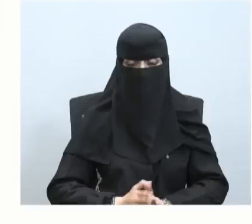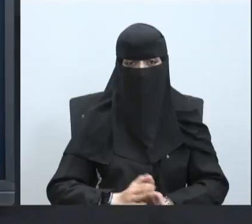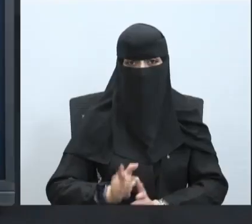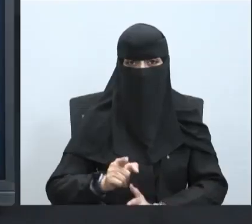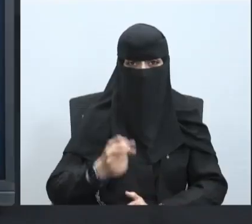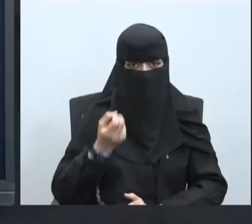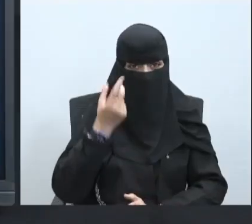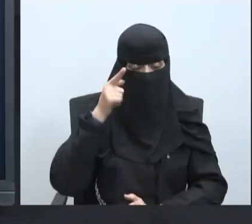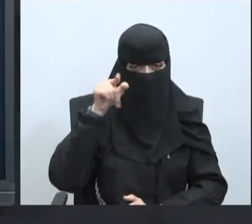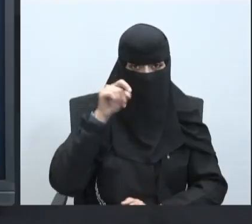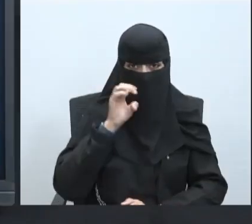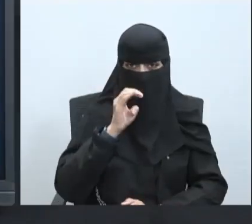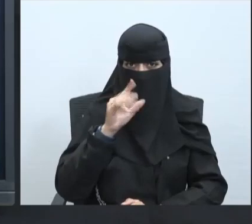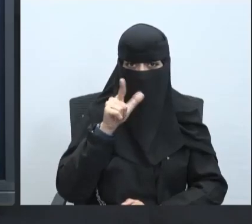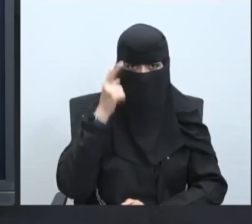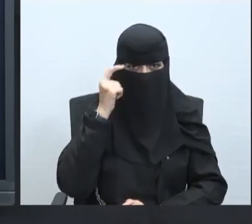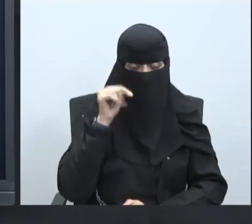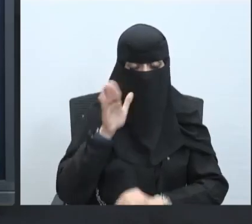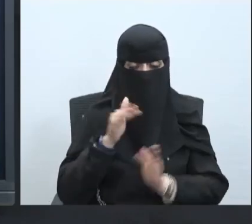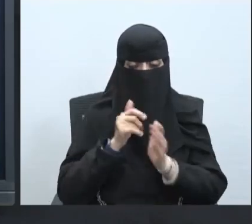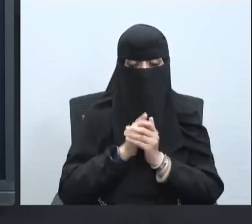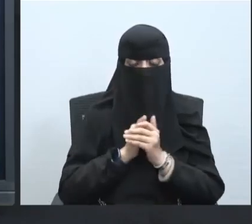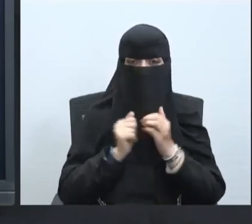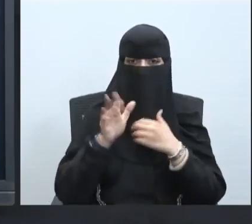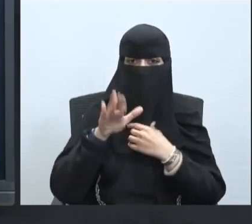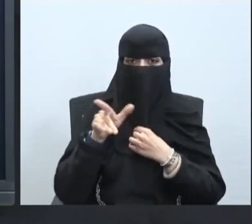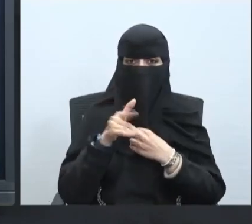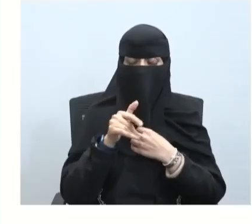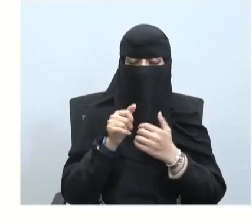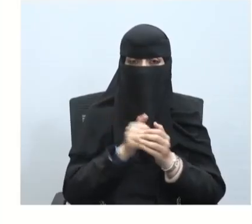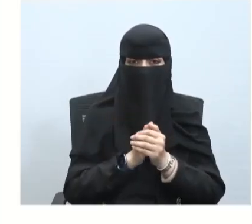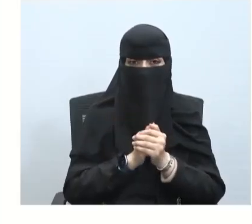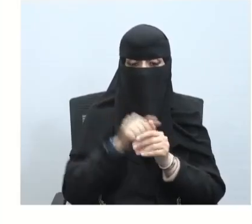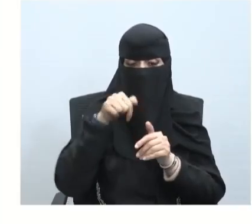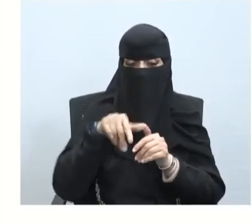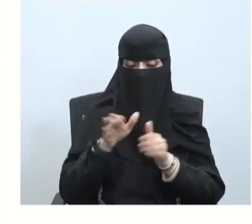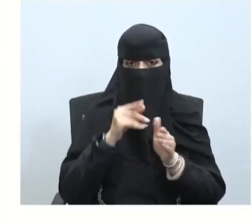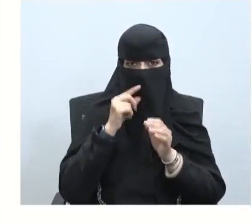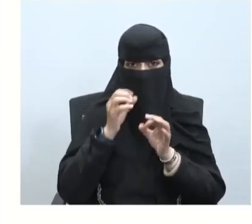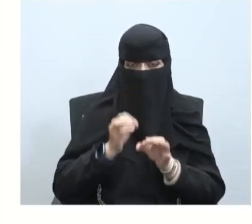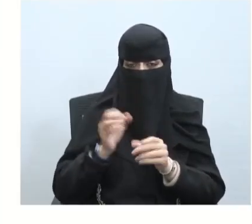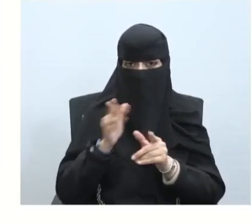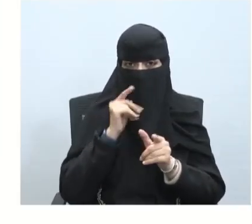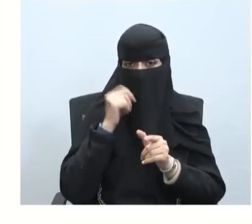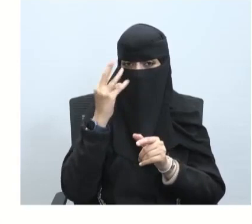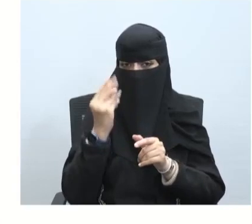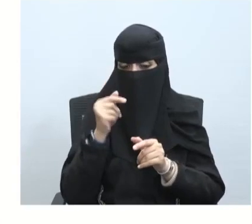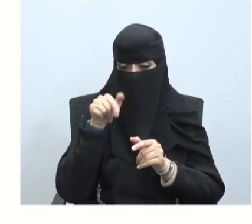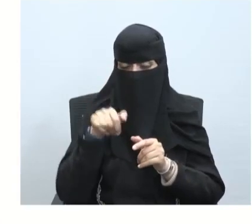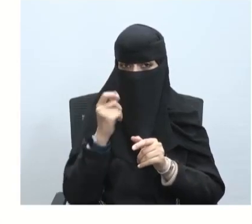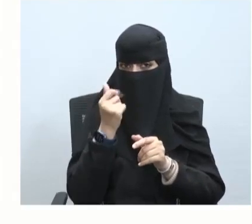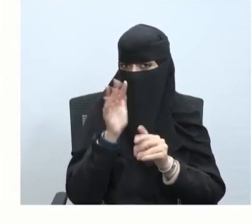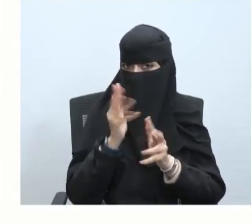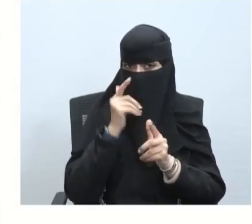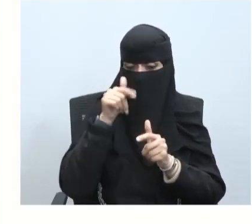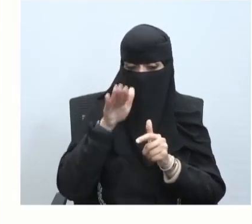هاي مبدعين صوت الاجابه بارك الله فيكم اذا ابنائي وبناتي الان نتاكد من عدد هذه النقود